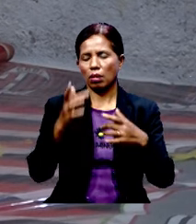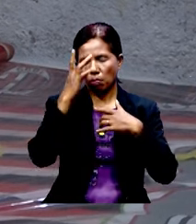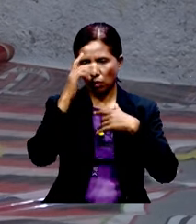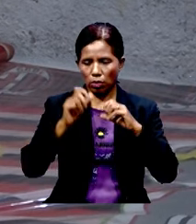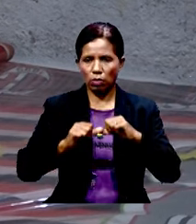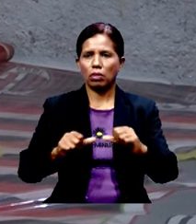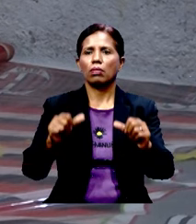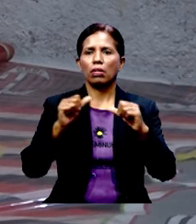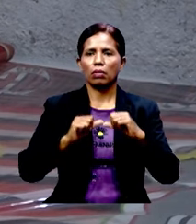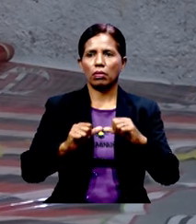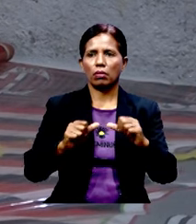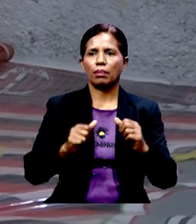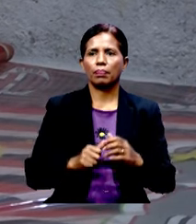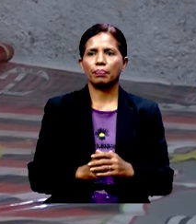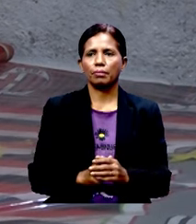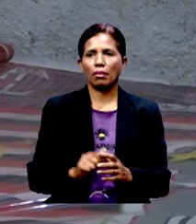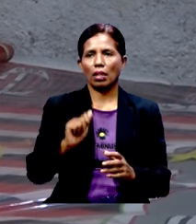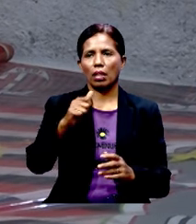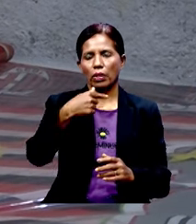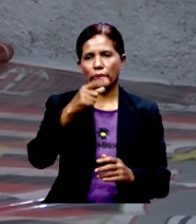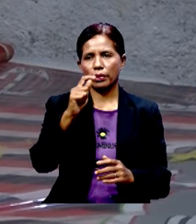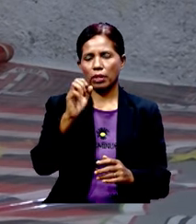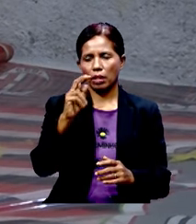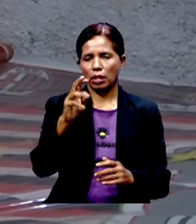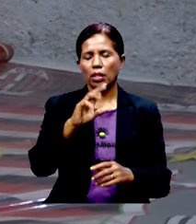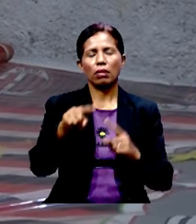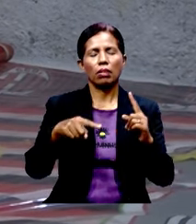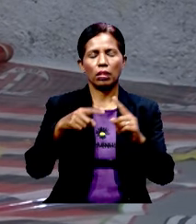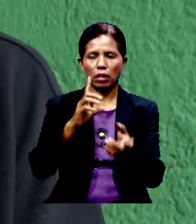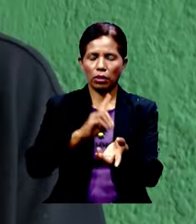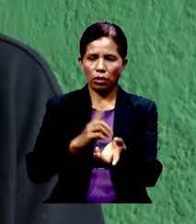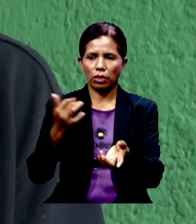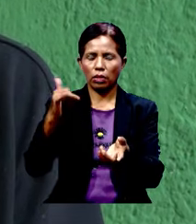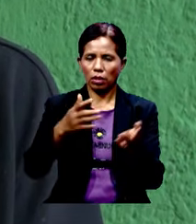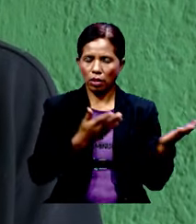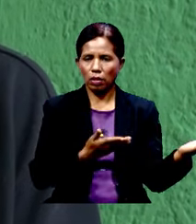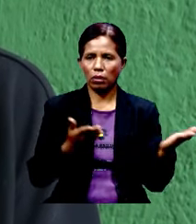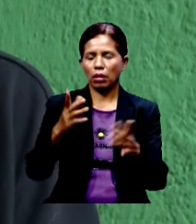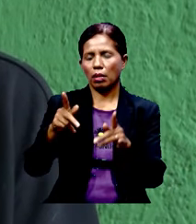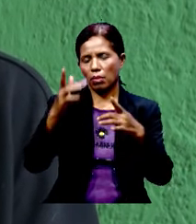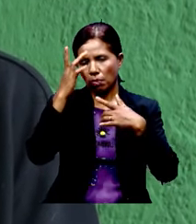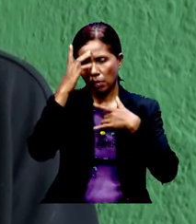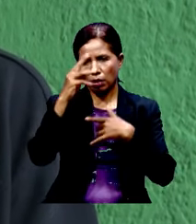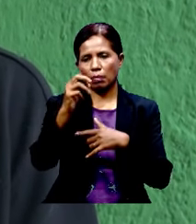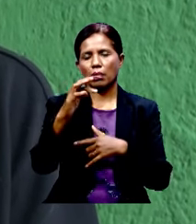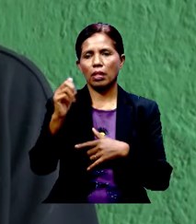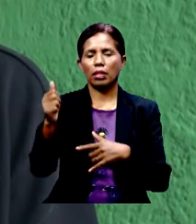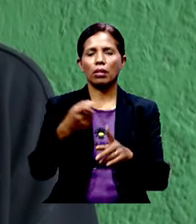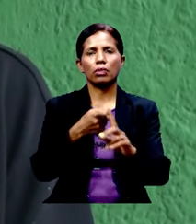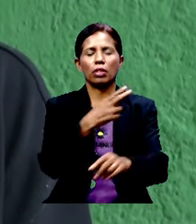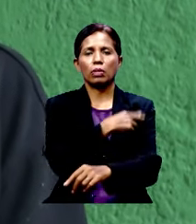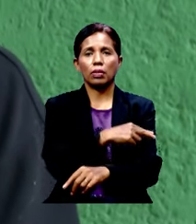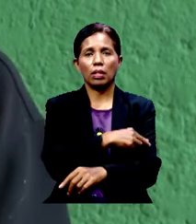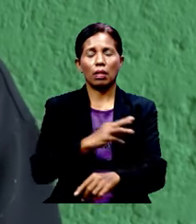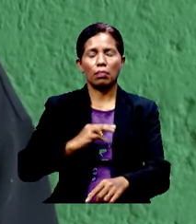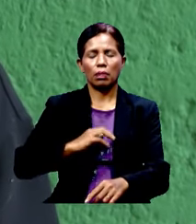hela. Agustinho Mendonça hateten, bain hira mediko sira transfere paciente Maria do Hotel husi hospital referensi